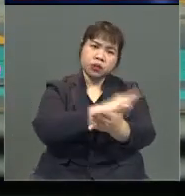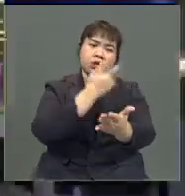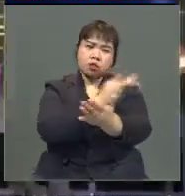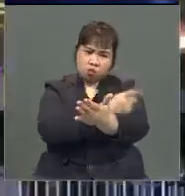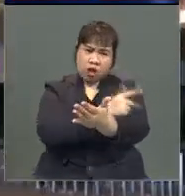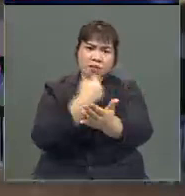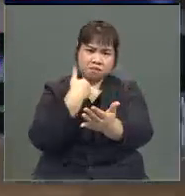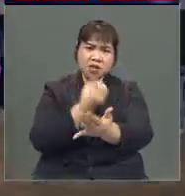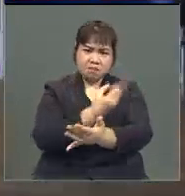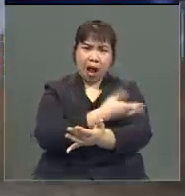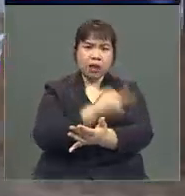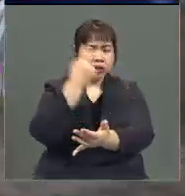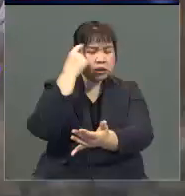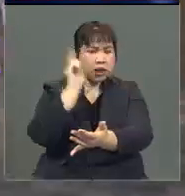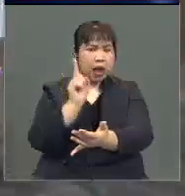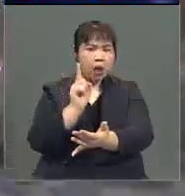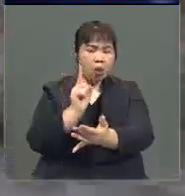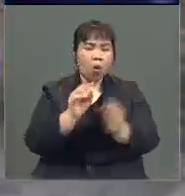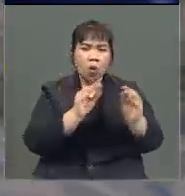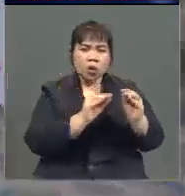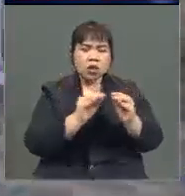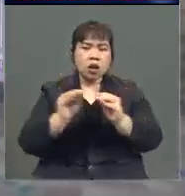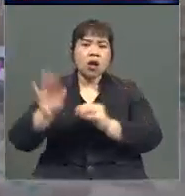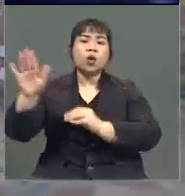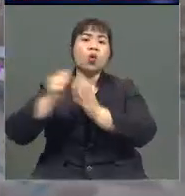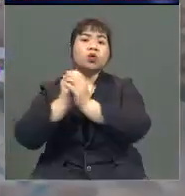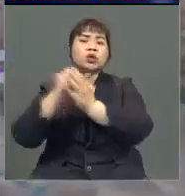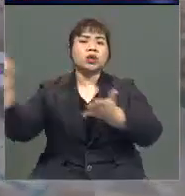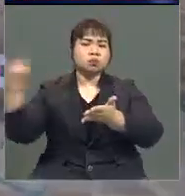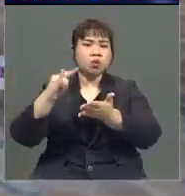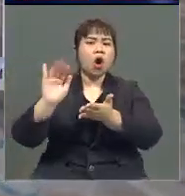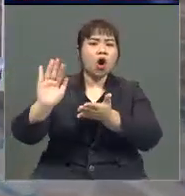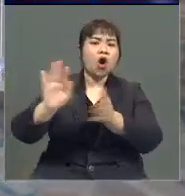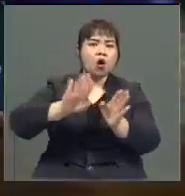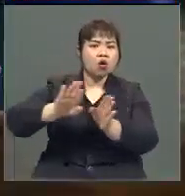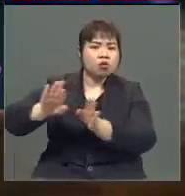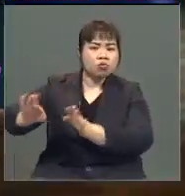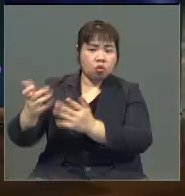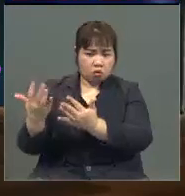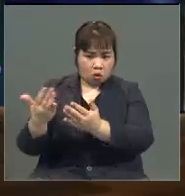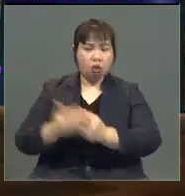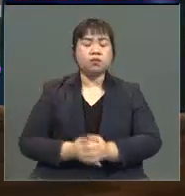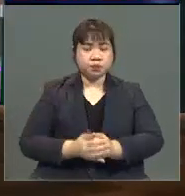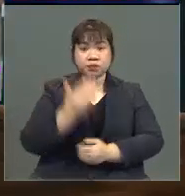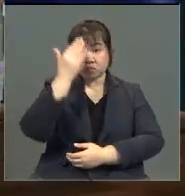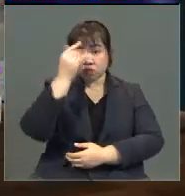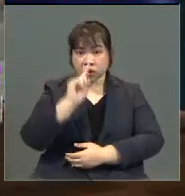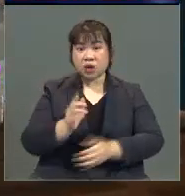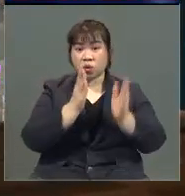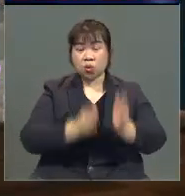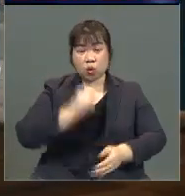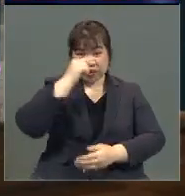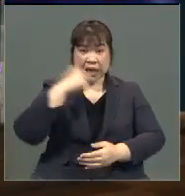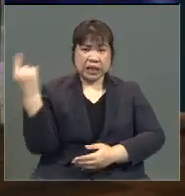ภูเก็ตจำนวนมากก็เลยอยากให้มีการชะลอการเดินทางของนักท่องเที่ยวต่างประเทศออกไปเกาะเนื่องจากนักท่องเที่ยว